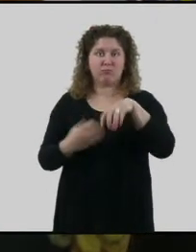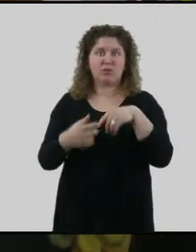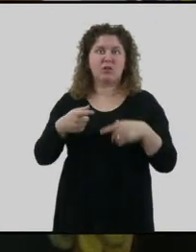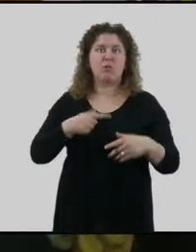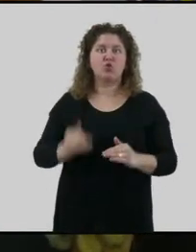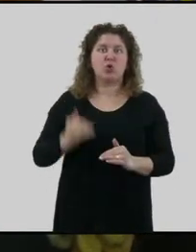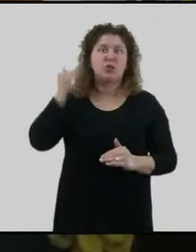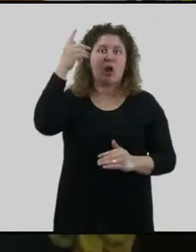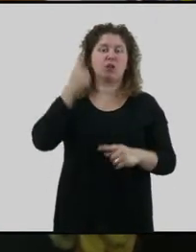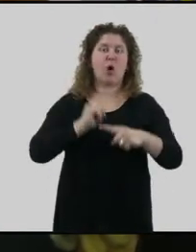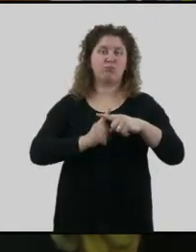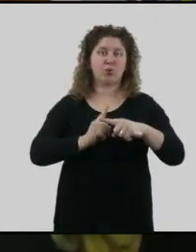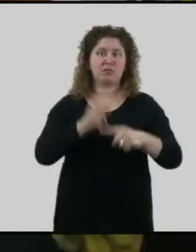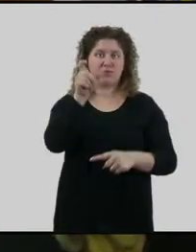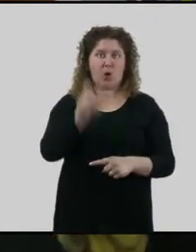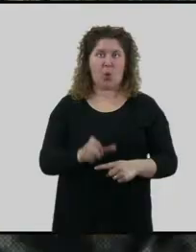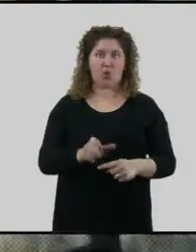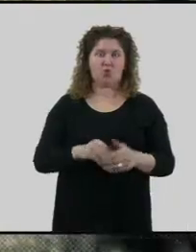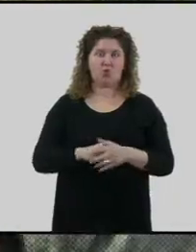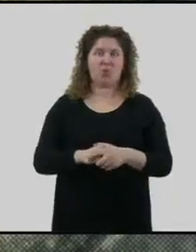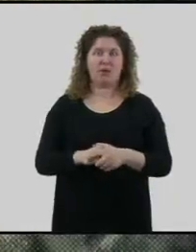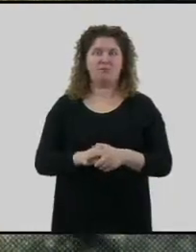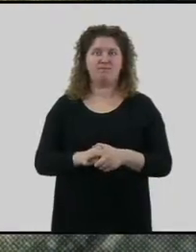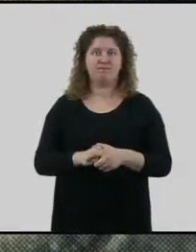odrasla osoba u pozitivnom smislu.